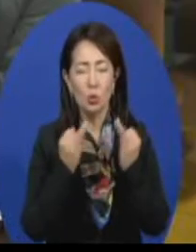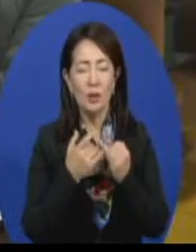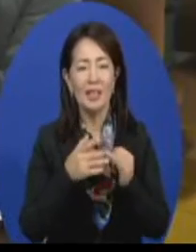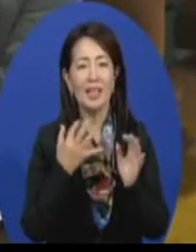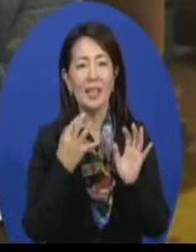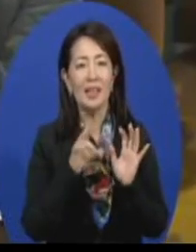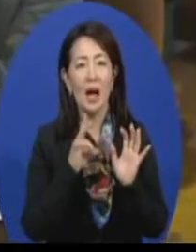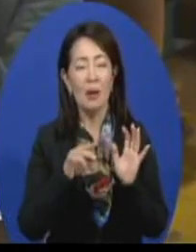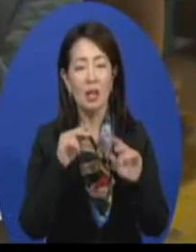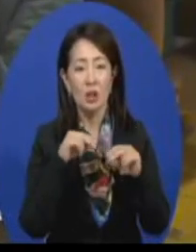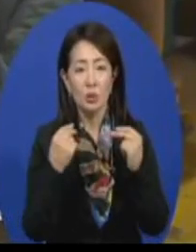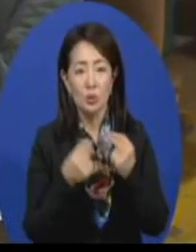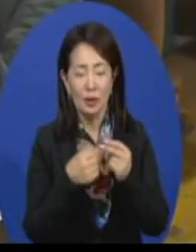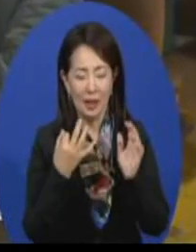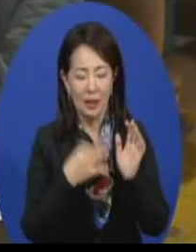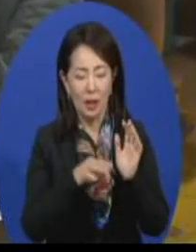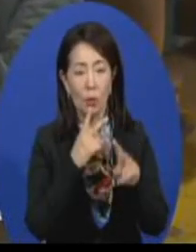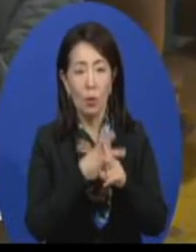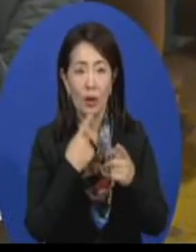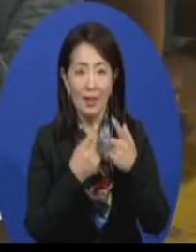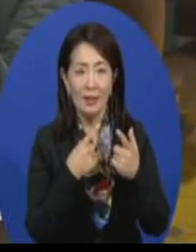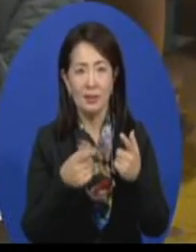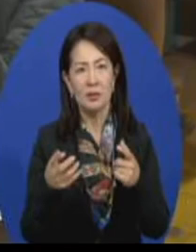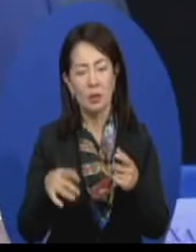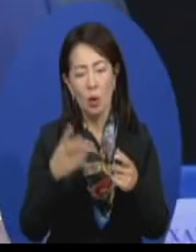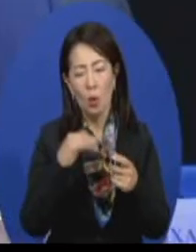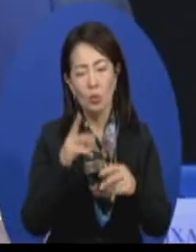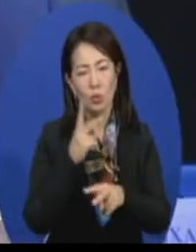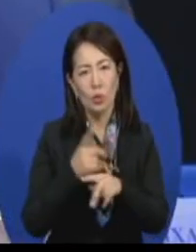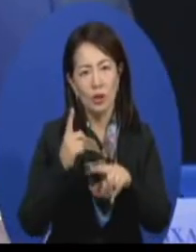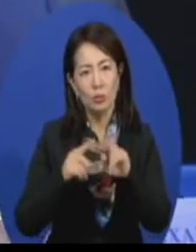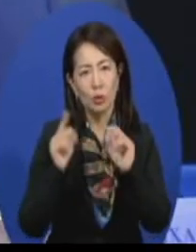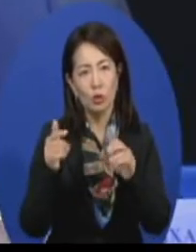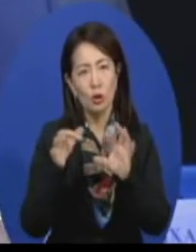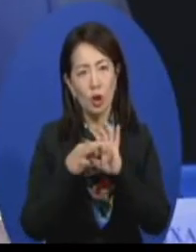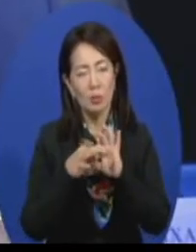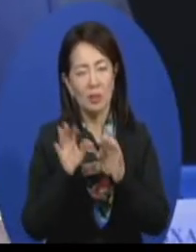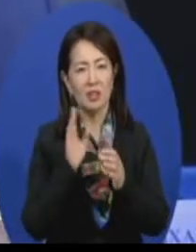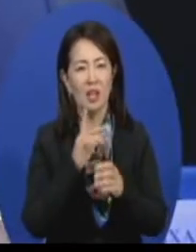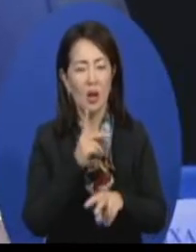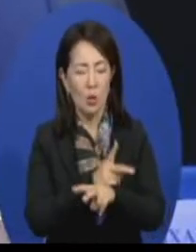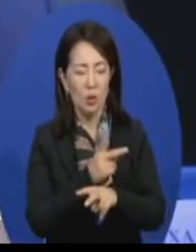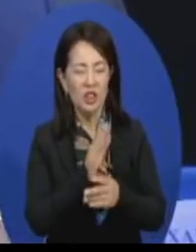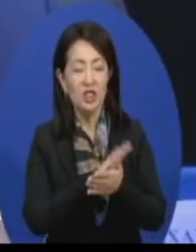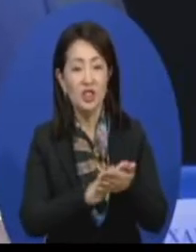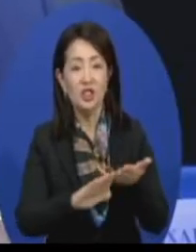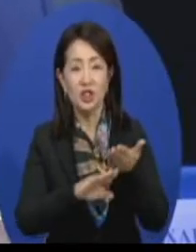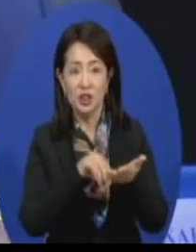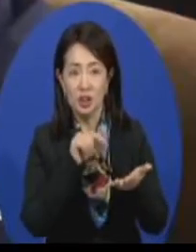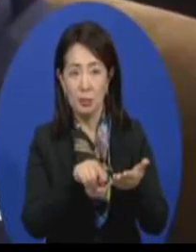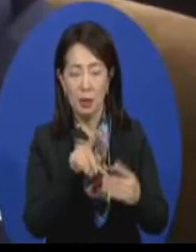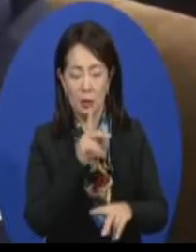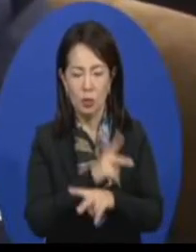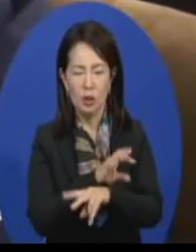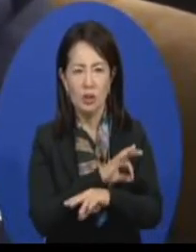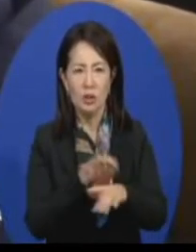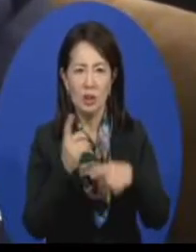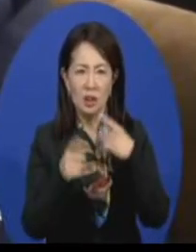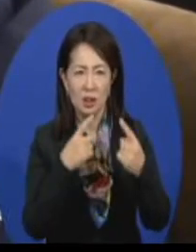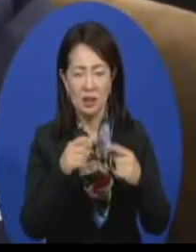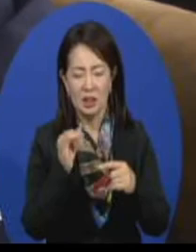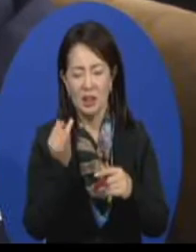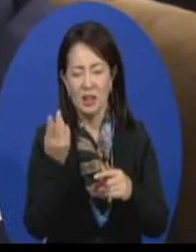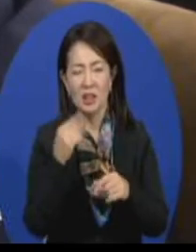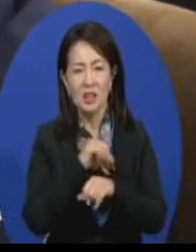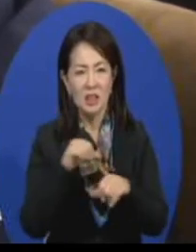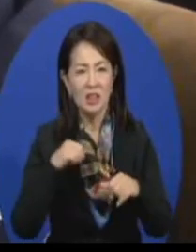гаруй хууль хэлэлцсэн ээ. Үүний 50% нь үндсэн хуулийн нэмэлт өөрчлөлттэй холбоотой иргэцийн том шинтэглүүд байна. Хуулийн төслүүд хэлэлцэхүйээр иргэд